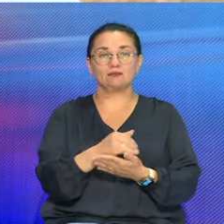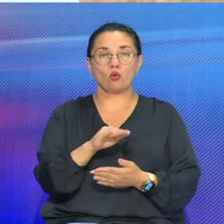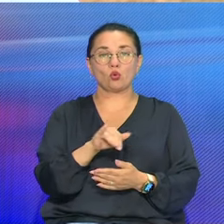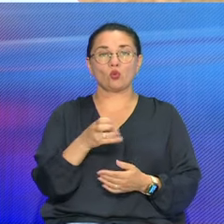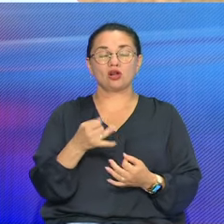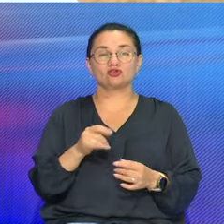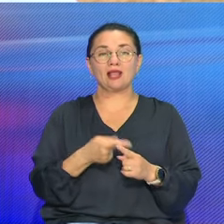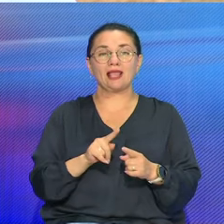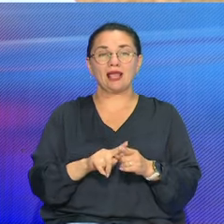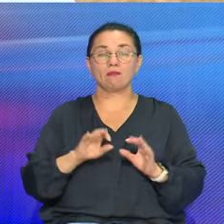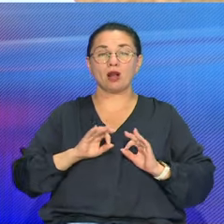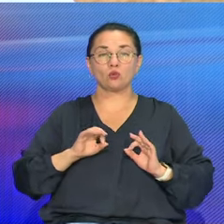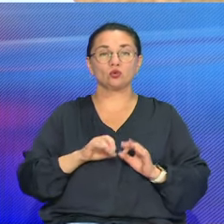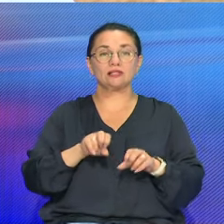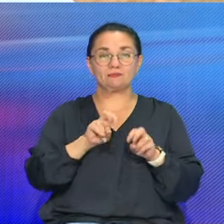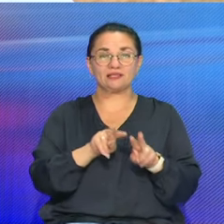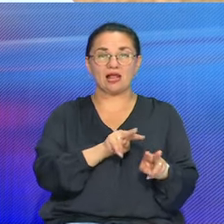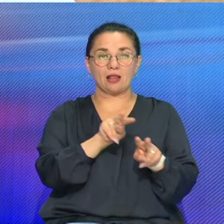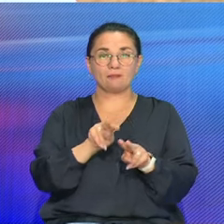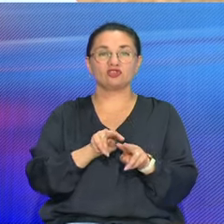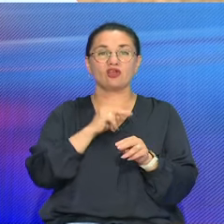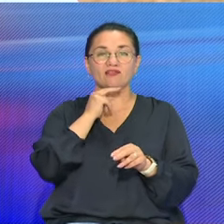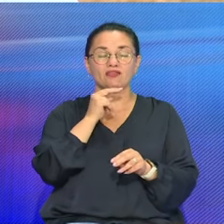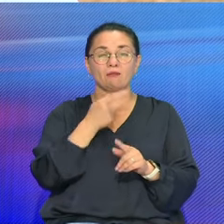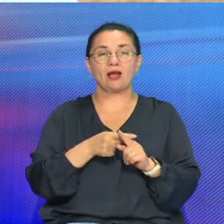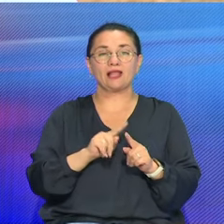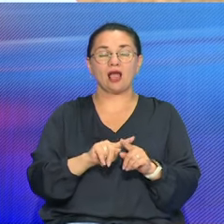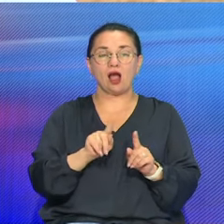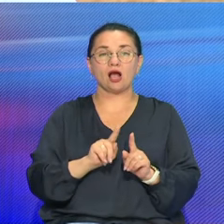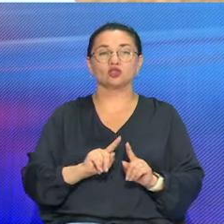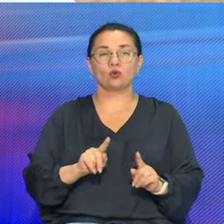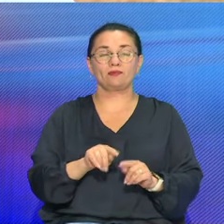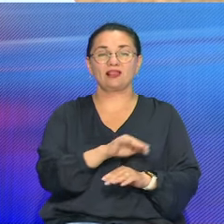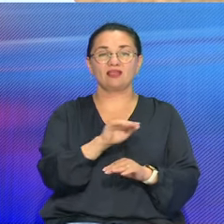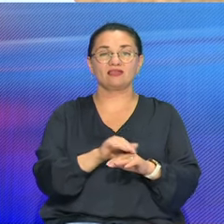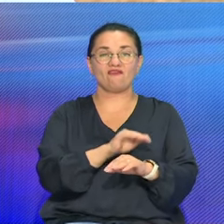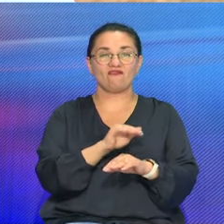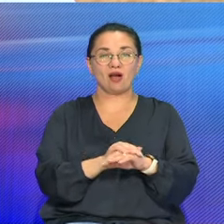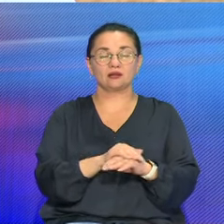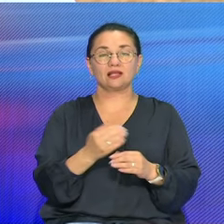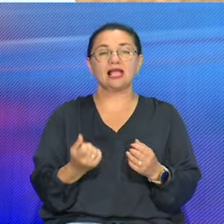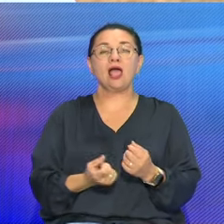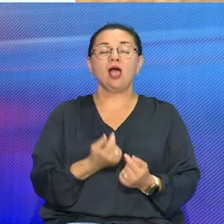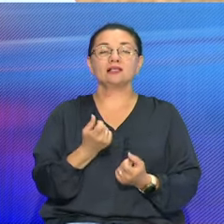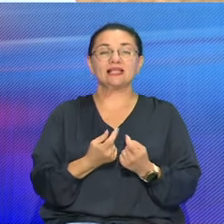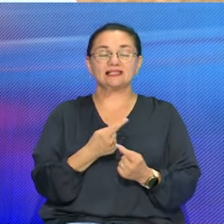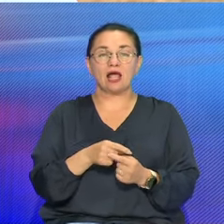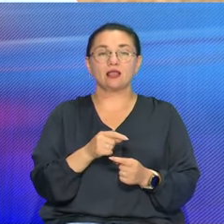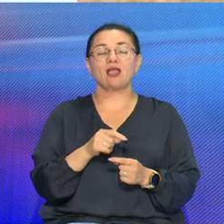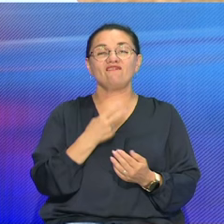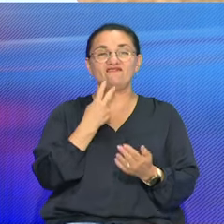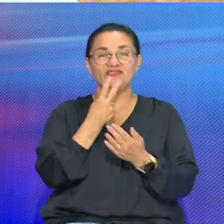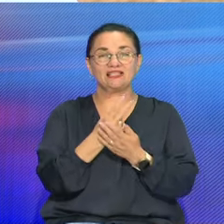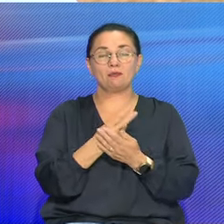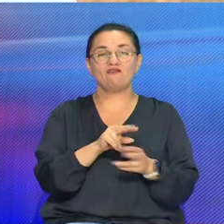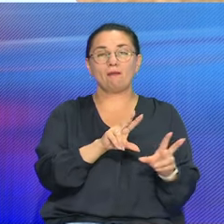Прокуратура принципиально реагирует на выявленные нарушения законности, в особенности на факты создания видимого благополучия